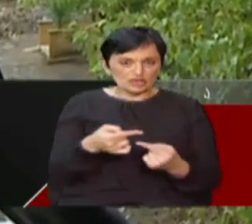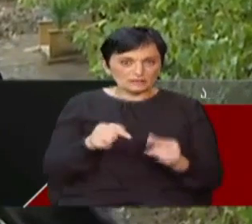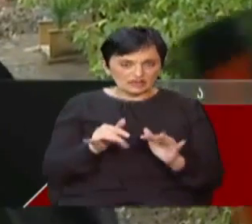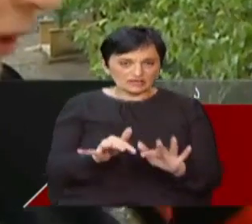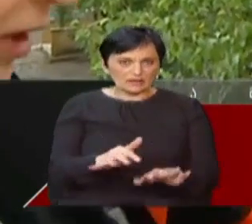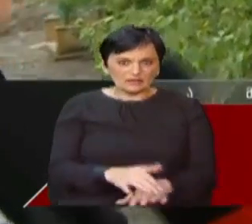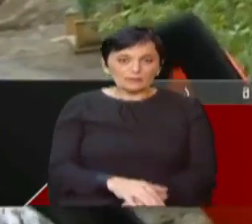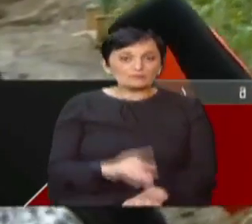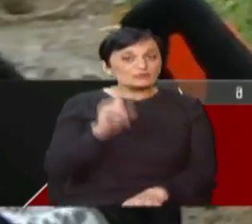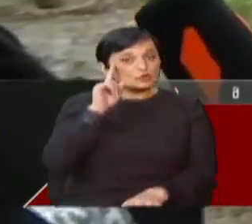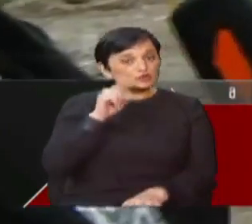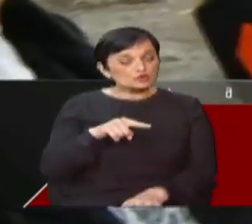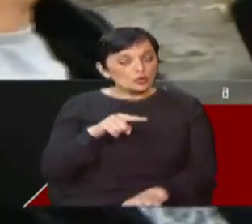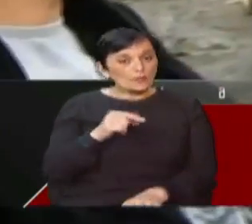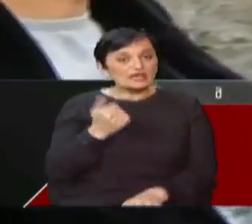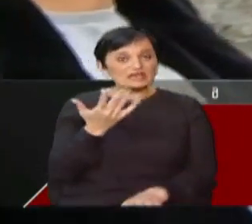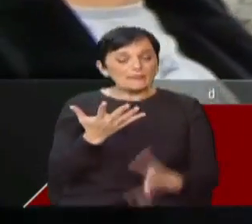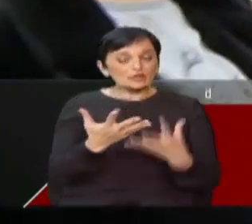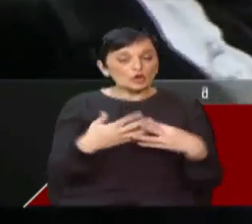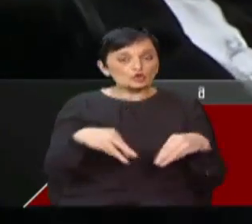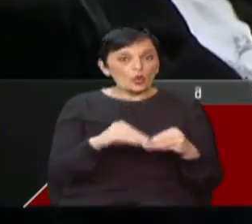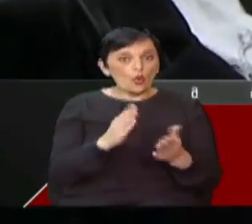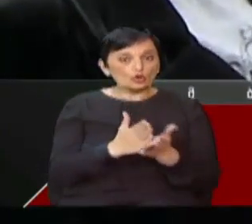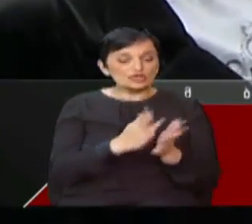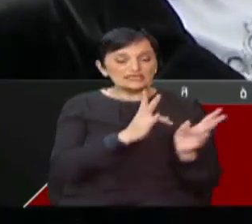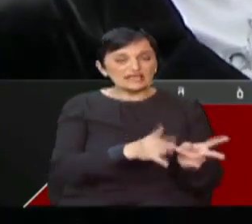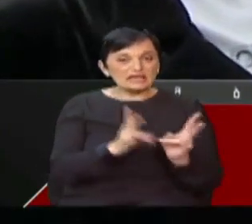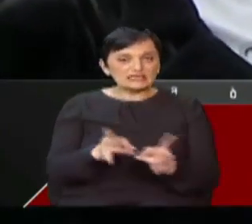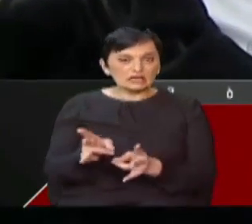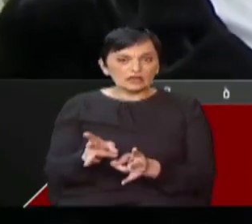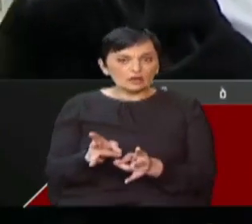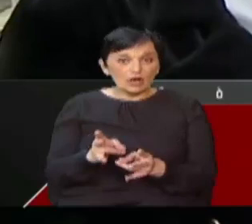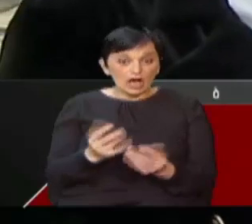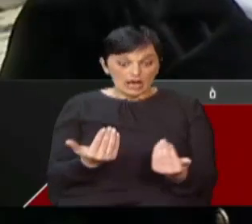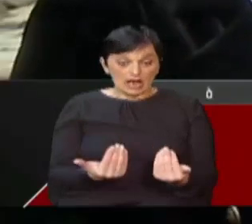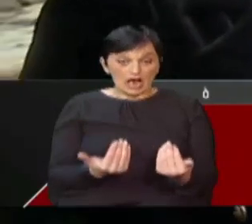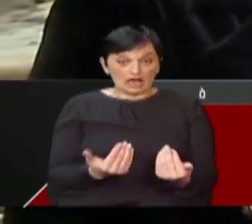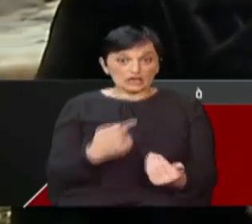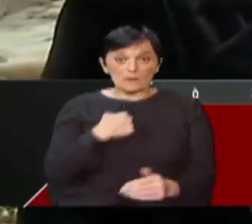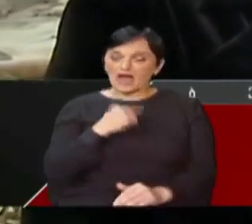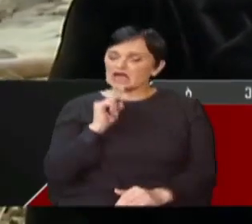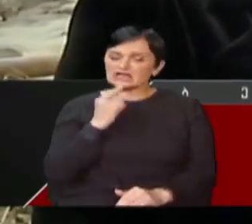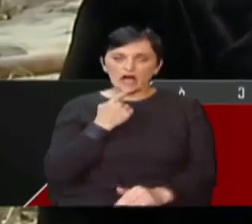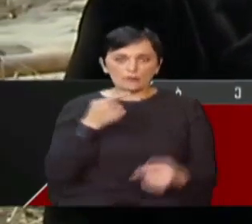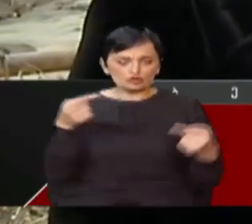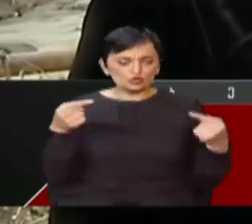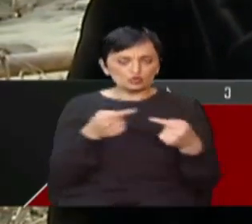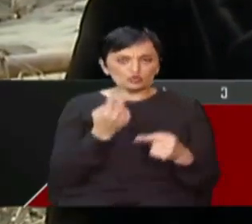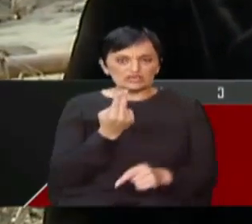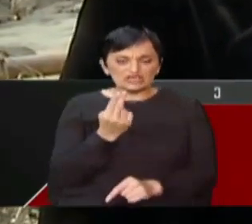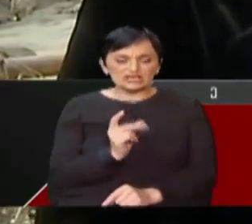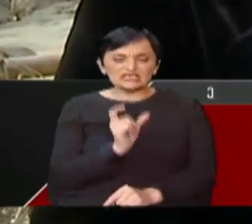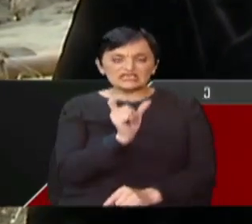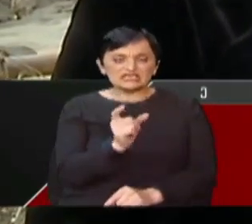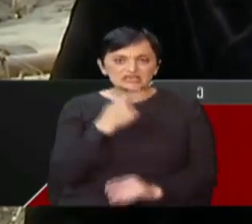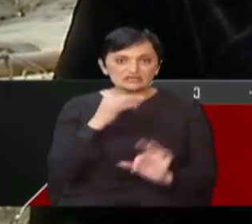რეაგირება. ცნობილია თუ არა რამდენი ოჯახია დაზარალებული? ამ ეტაპზე მე გამიჭირდება ზუსტი რიცხვის თქმა, არ